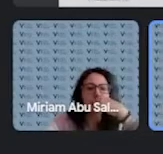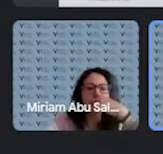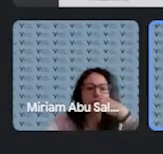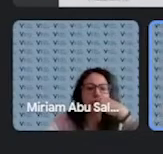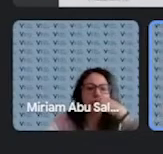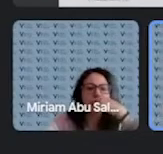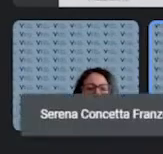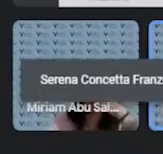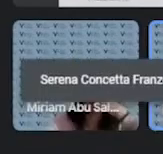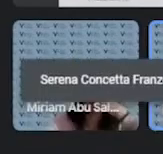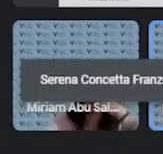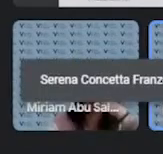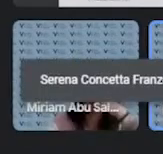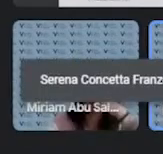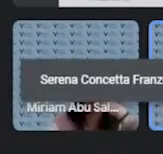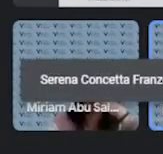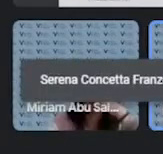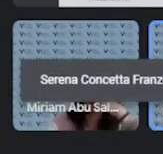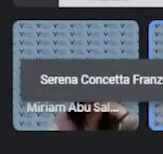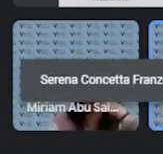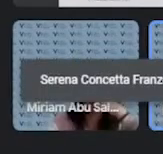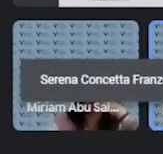un pochettino a tutta quanta